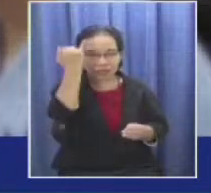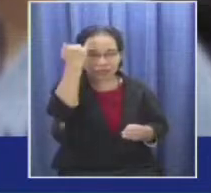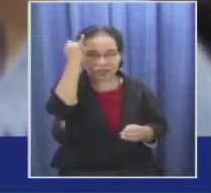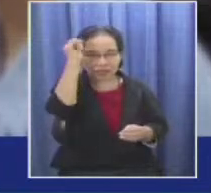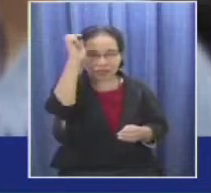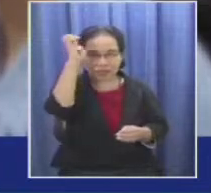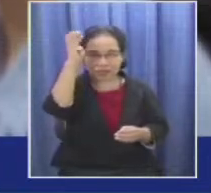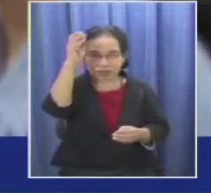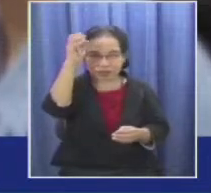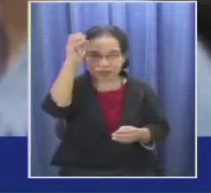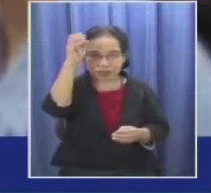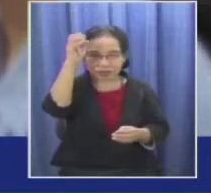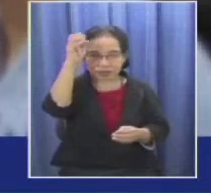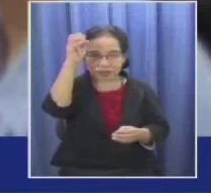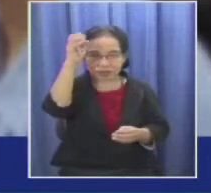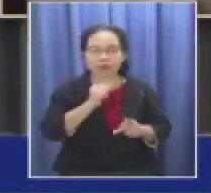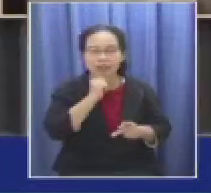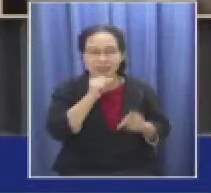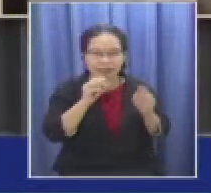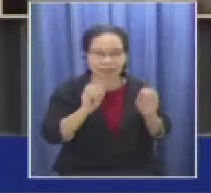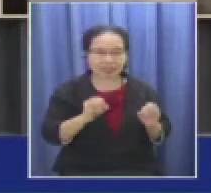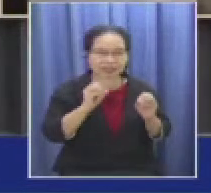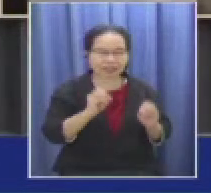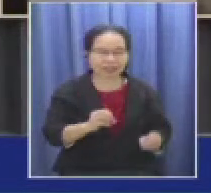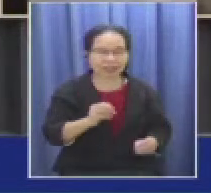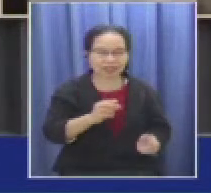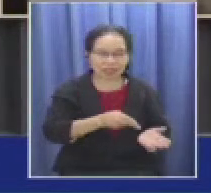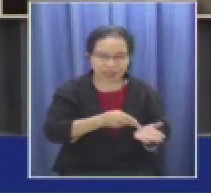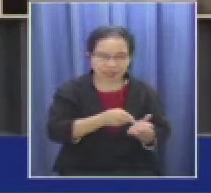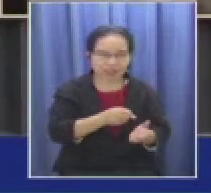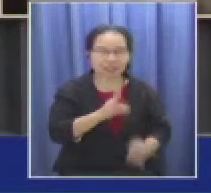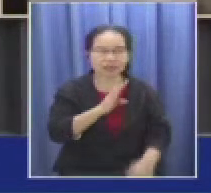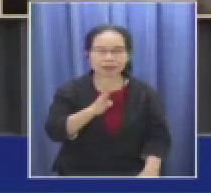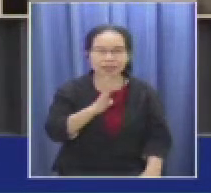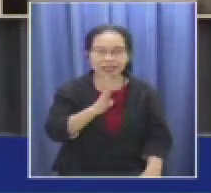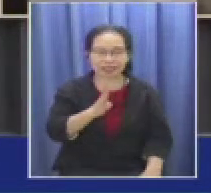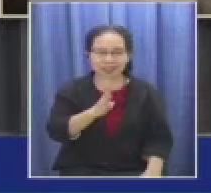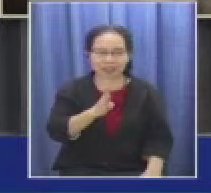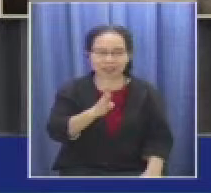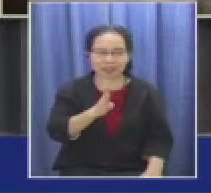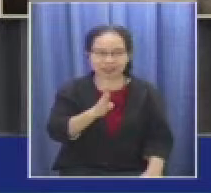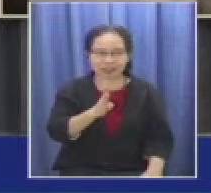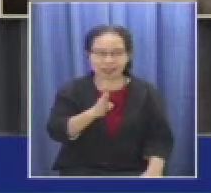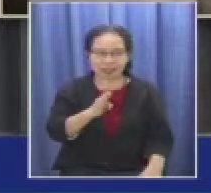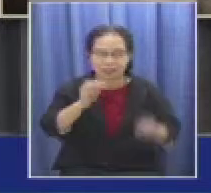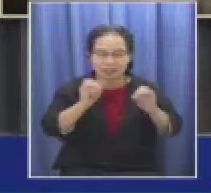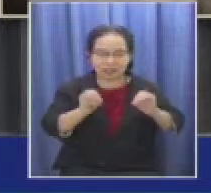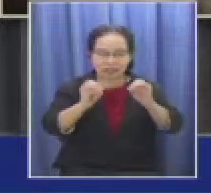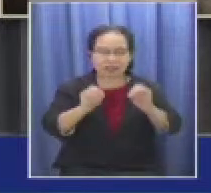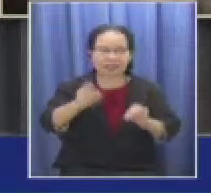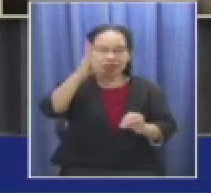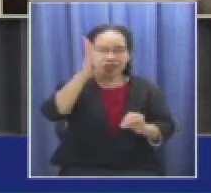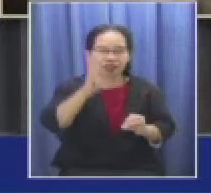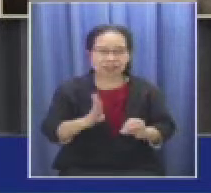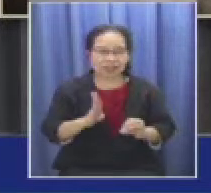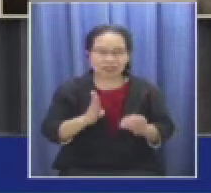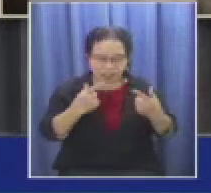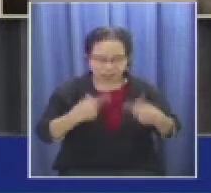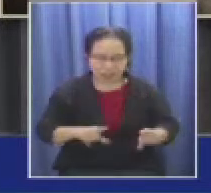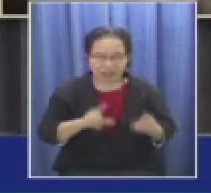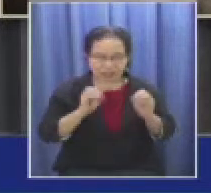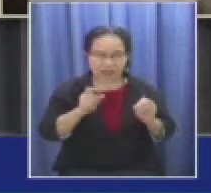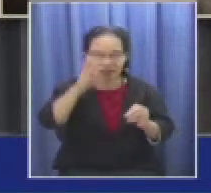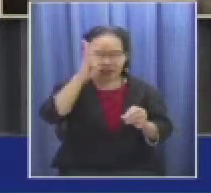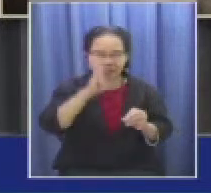Se tetremano obi ara ntume nyodwo no a anya hwe no wonyakopon betumi adwodwo